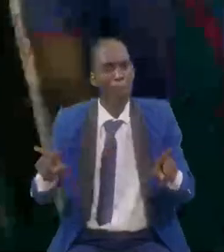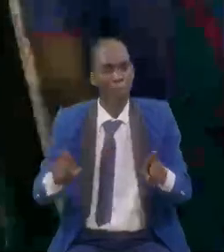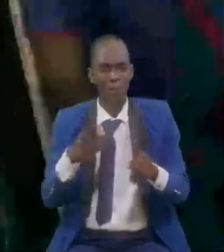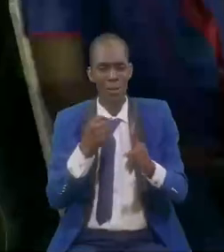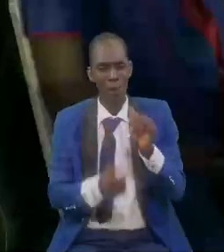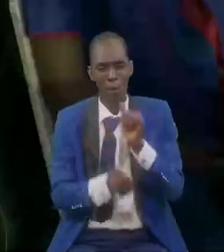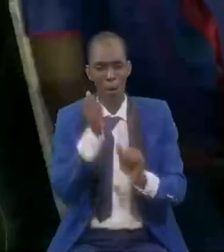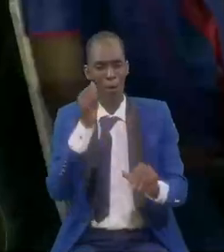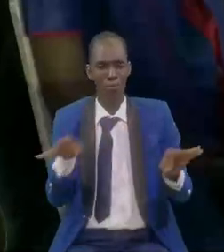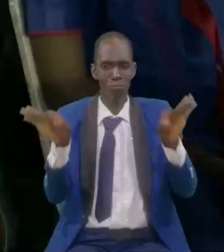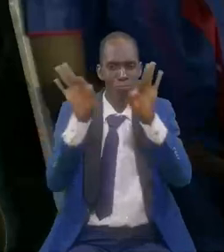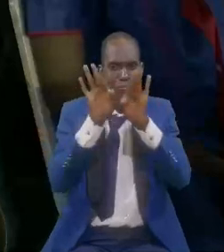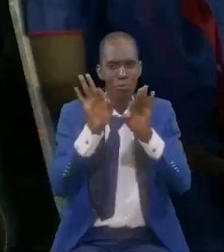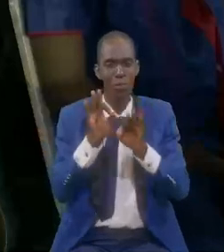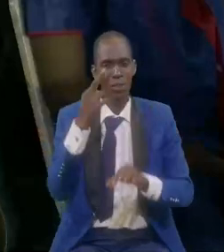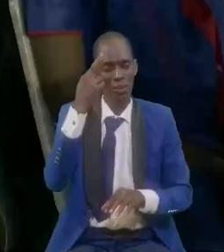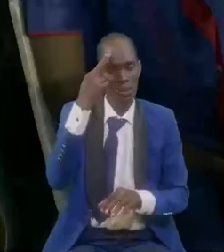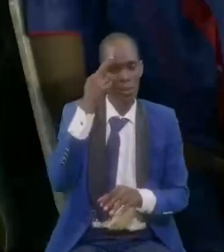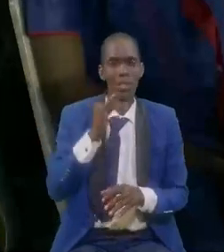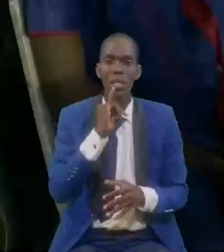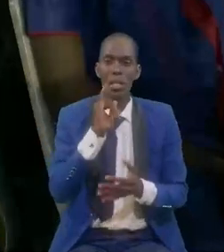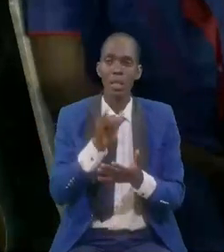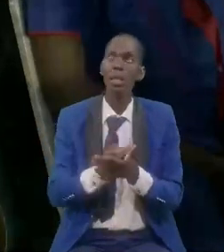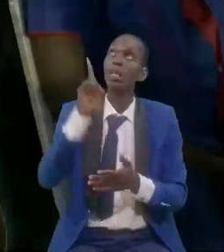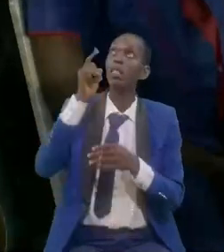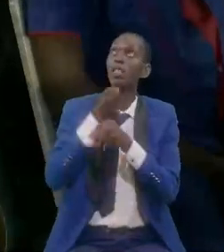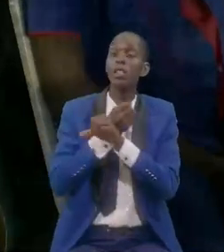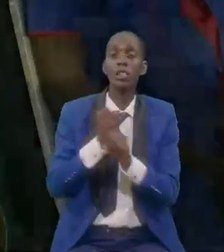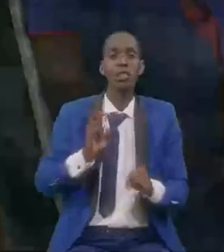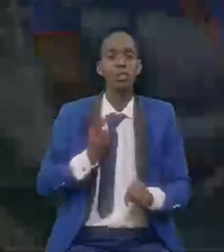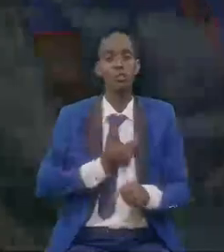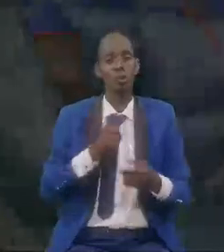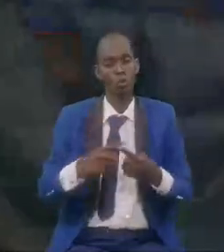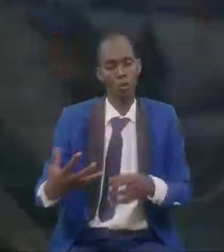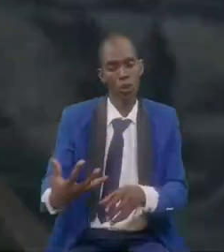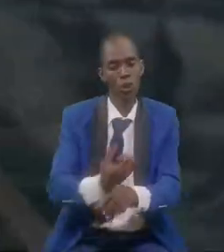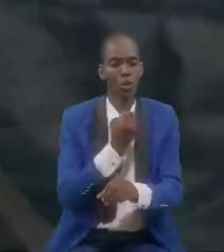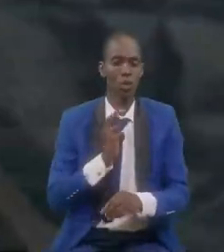finalement, il nous a sauvés pour nous amener au ciel.